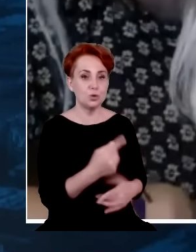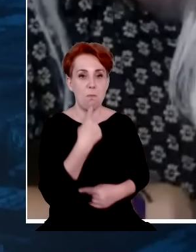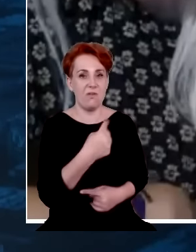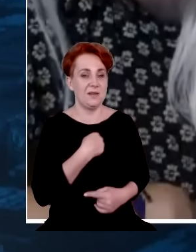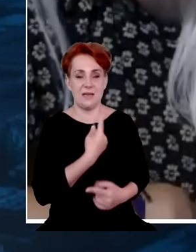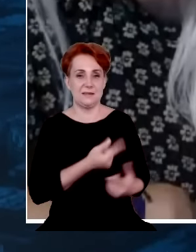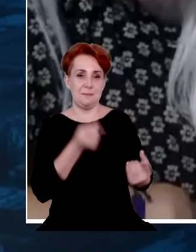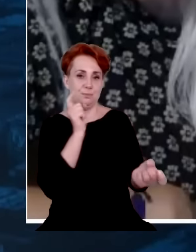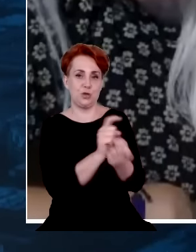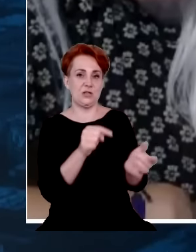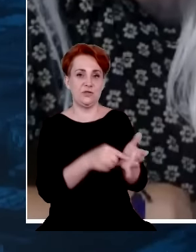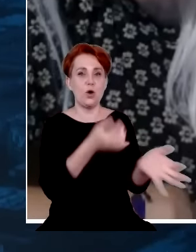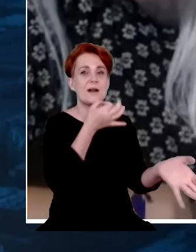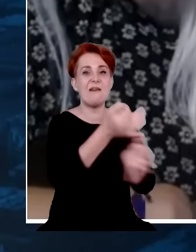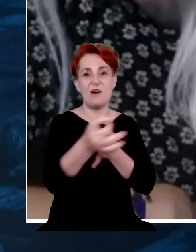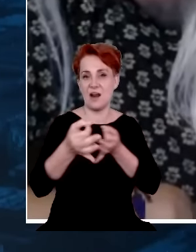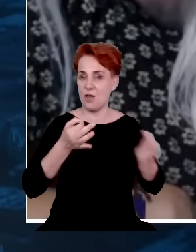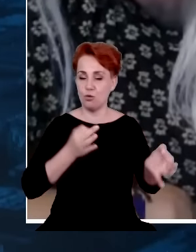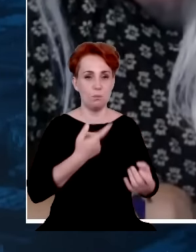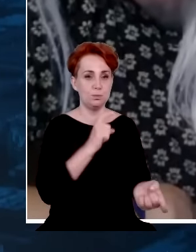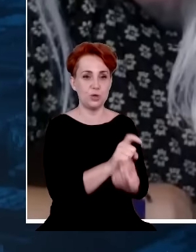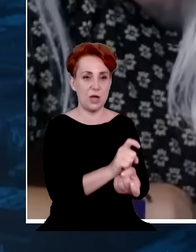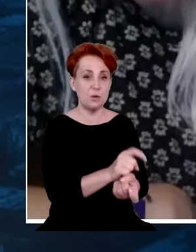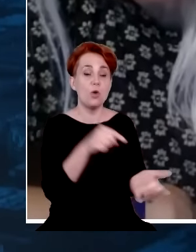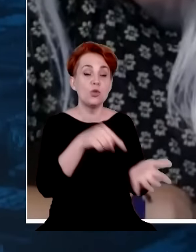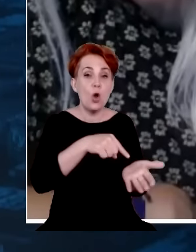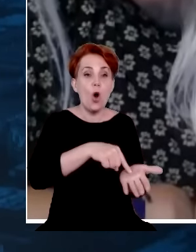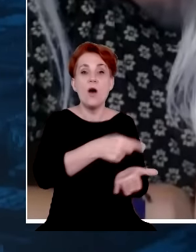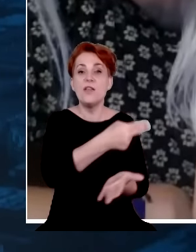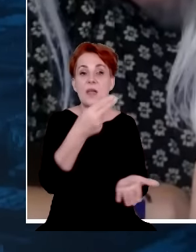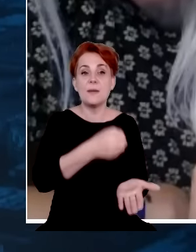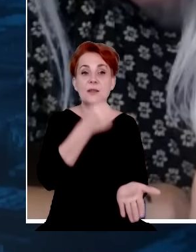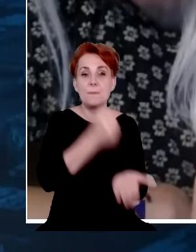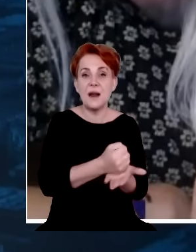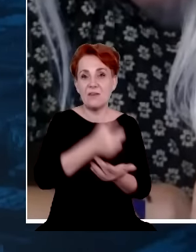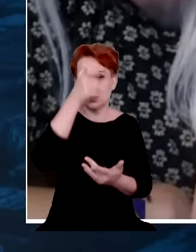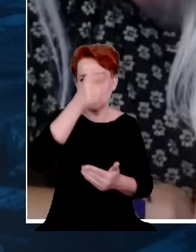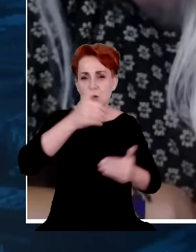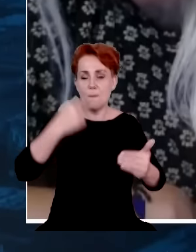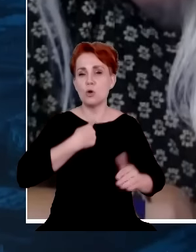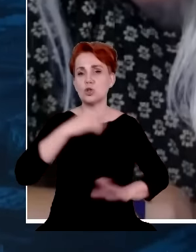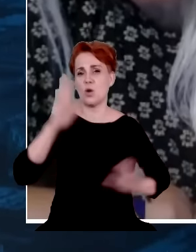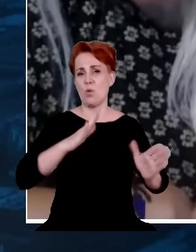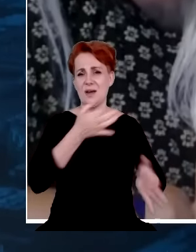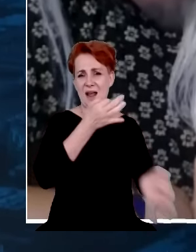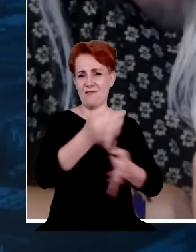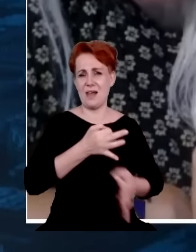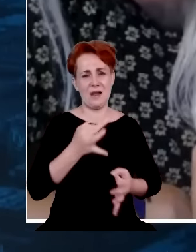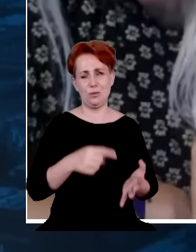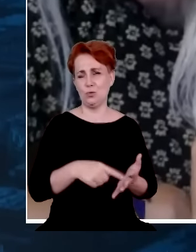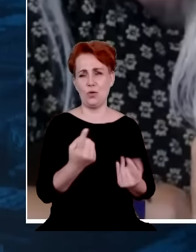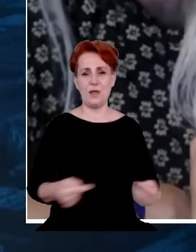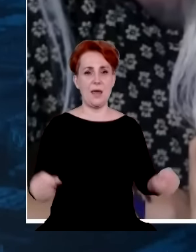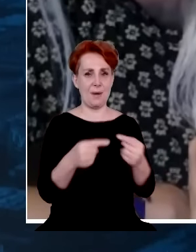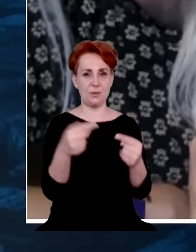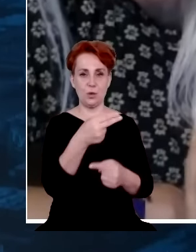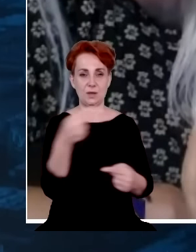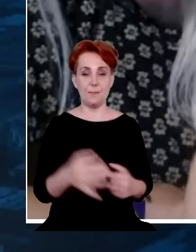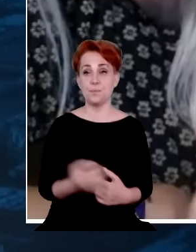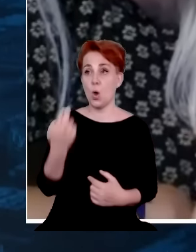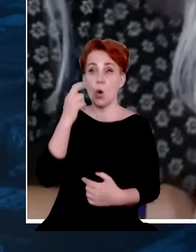takiemu referendum boam że prawa człowieka można było głosować w referendach po prostu no to rozumiem jakby to stanowisko